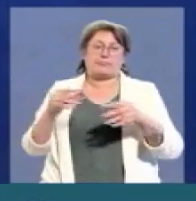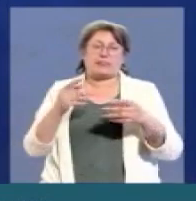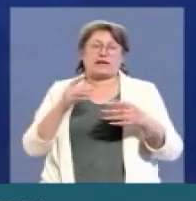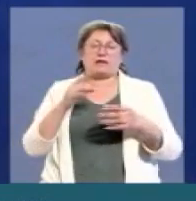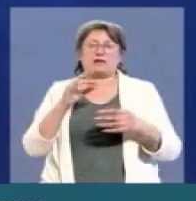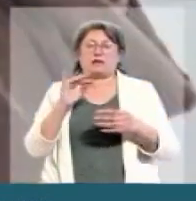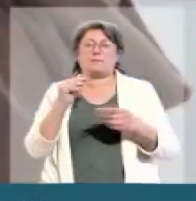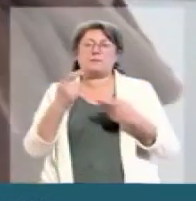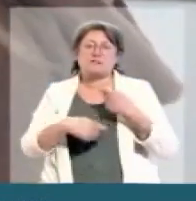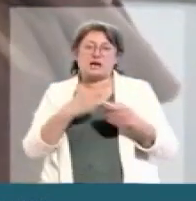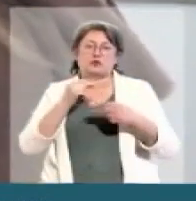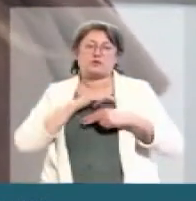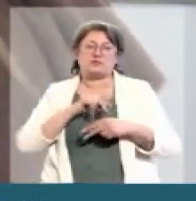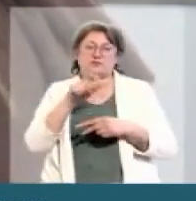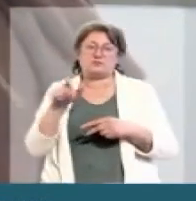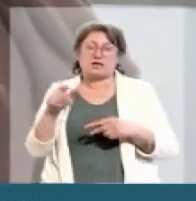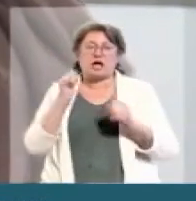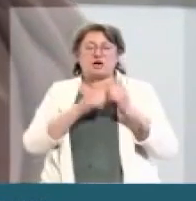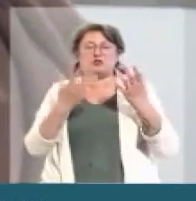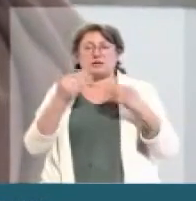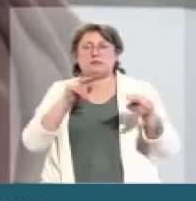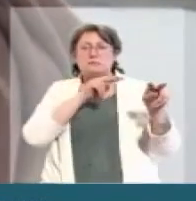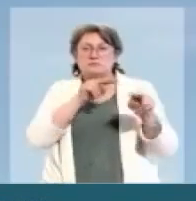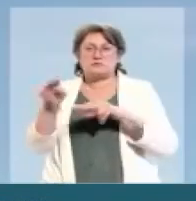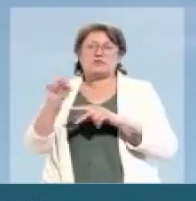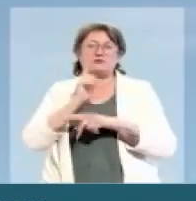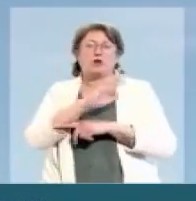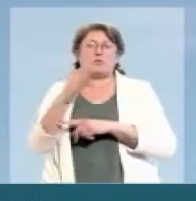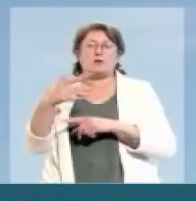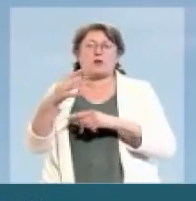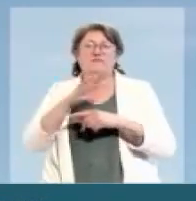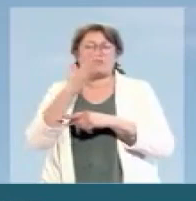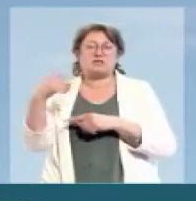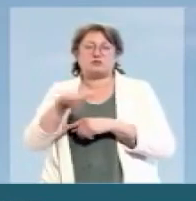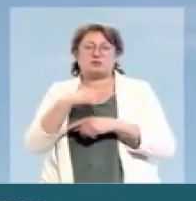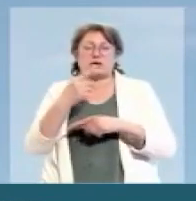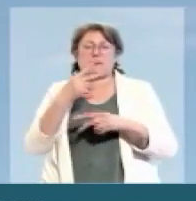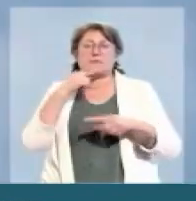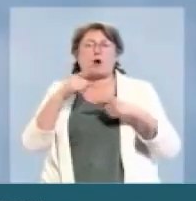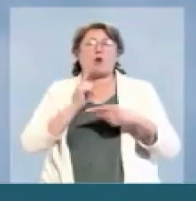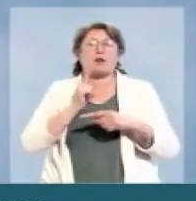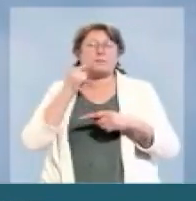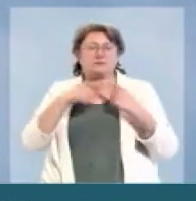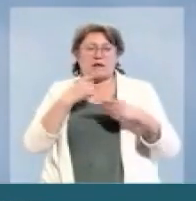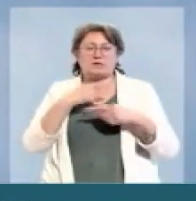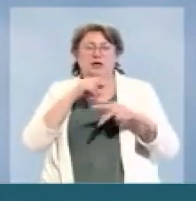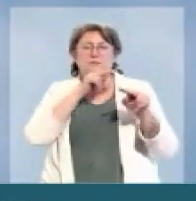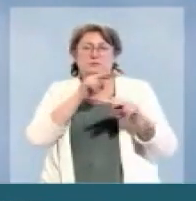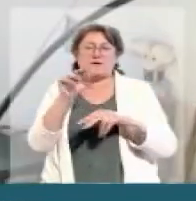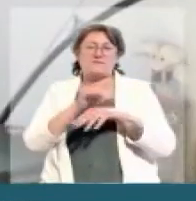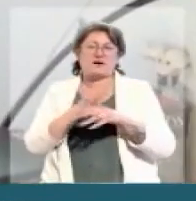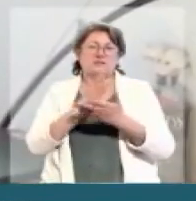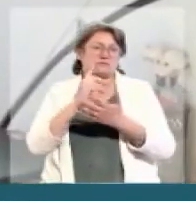ресурсы, так и материальные. Ежедневные рейды проводят в зеленых массивах области. Лесная охрана на постоянной основе регистрирует